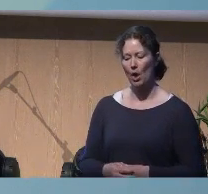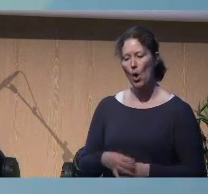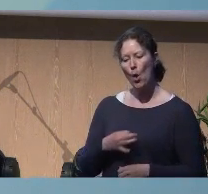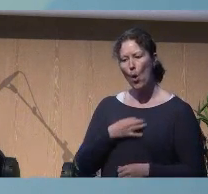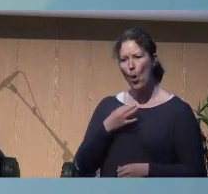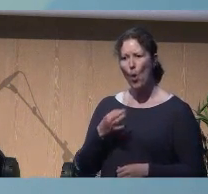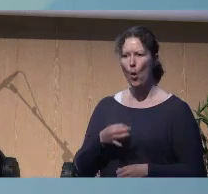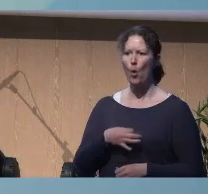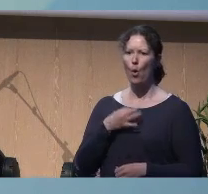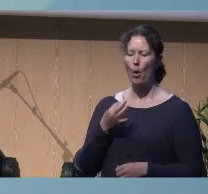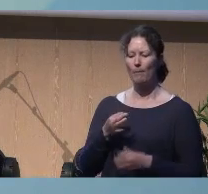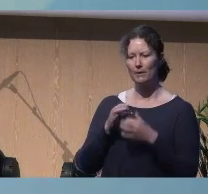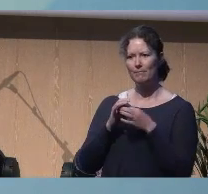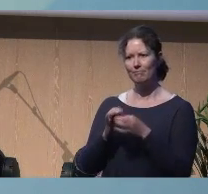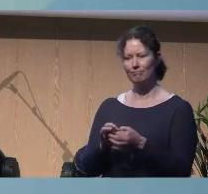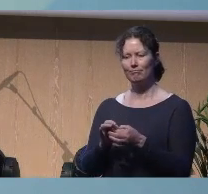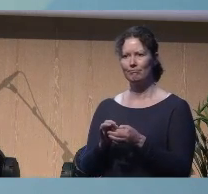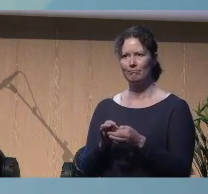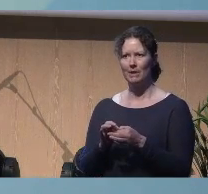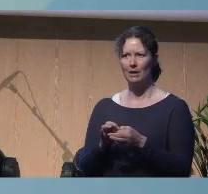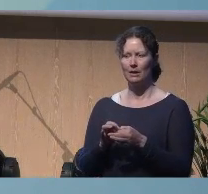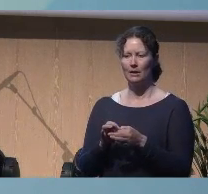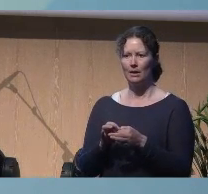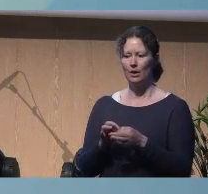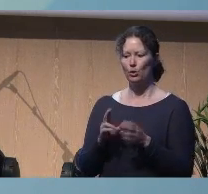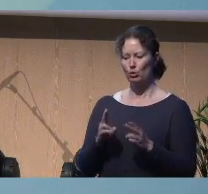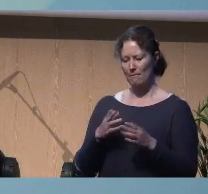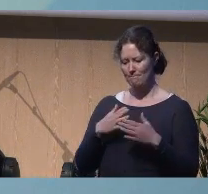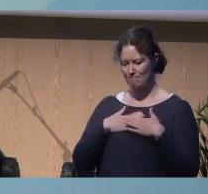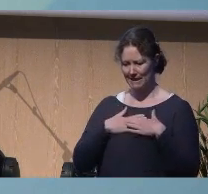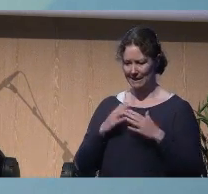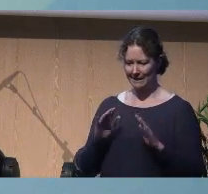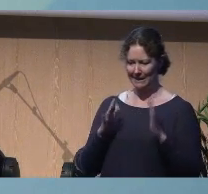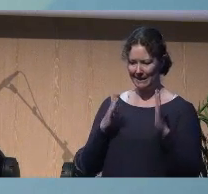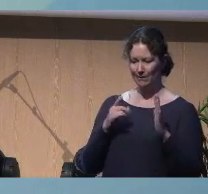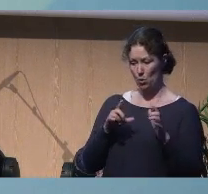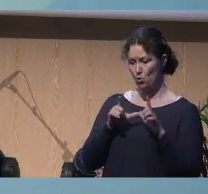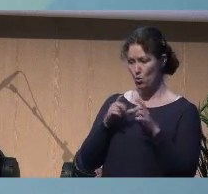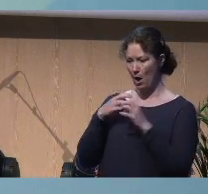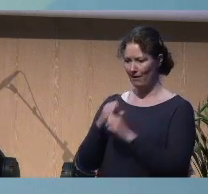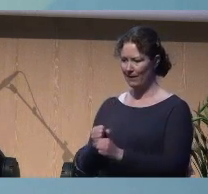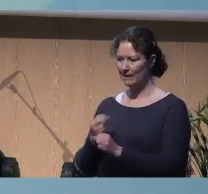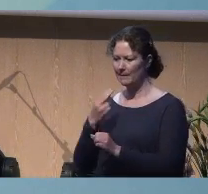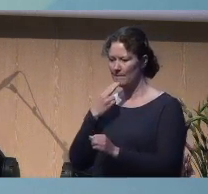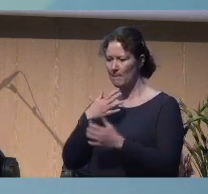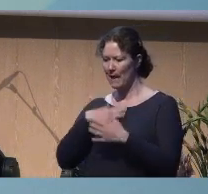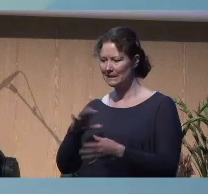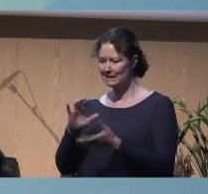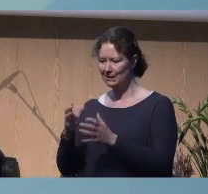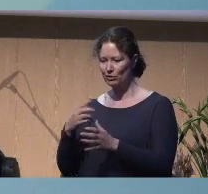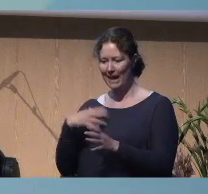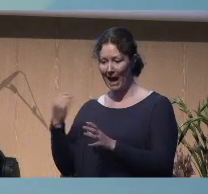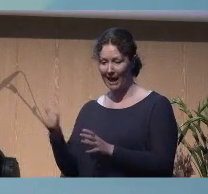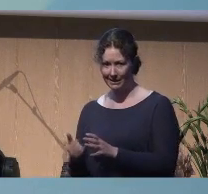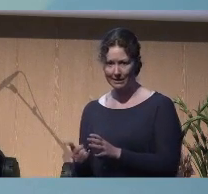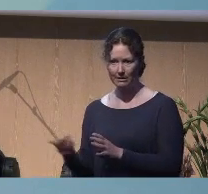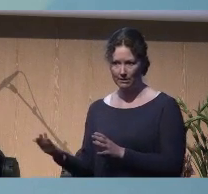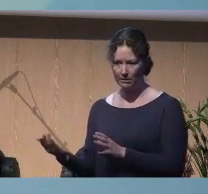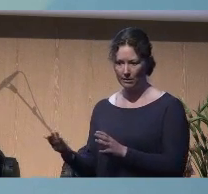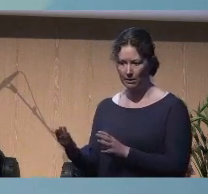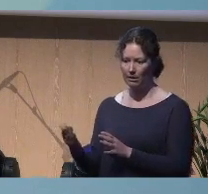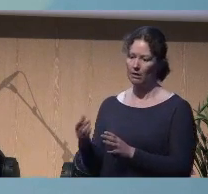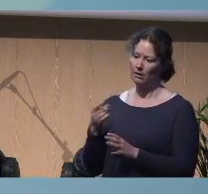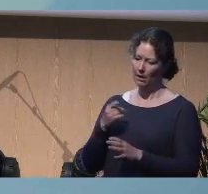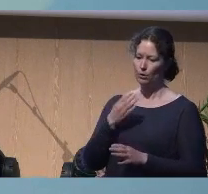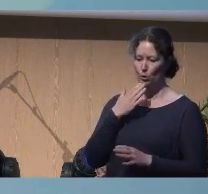Håp om at også mitt liv, uavhengig av hvilken helsesituasjon jeg befinner meg i,